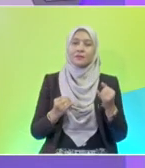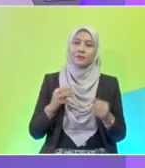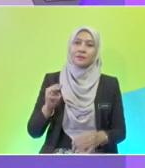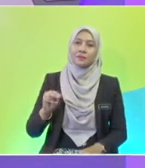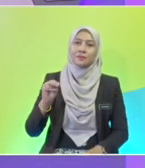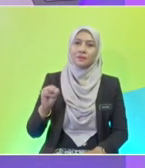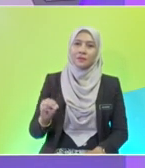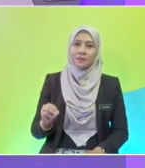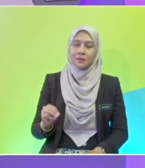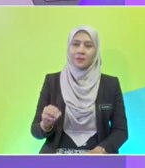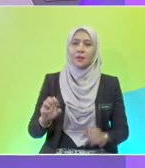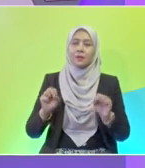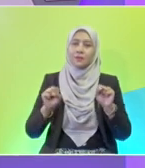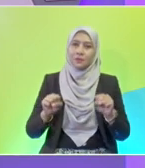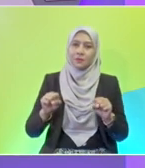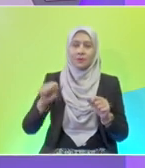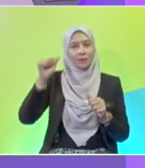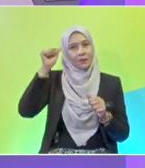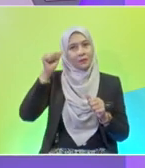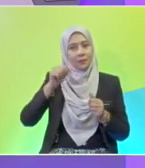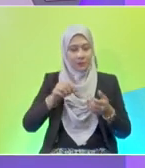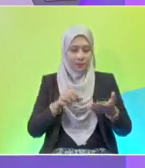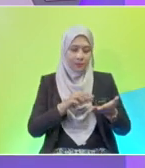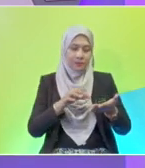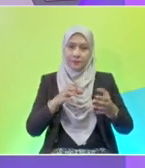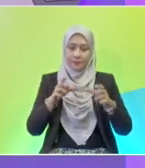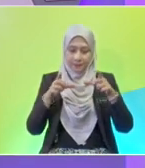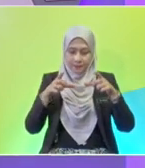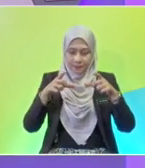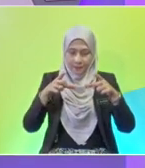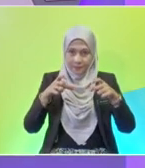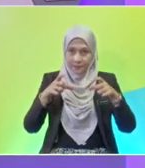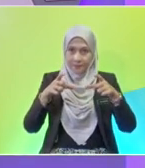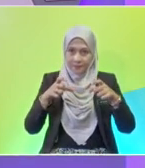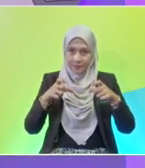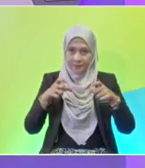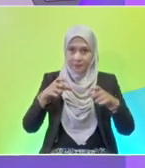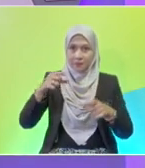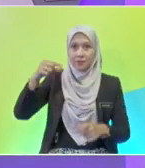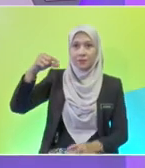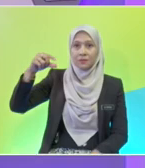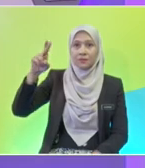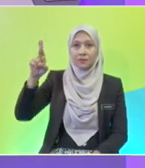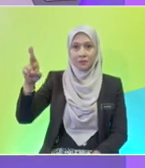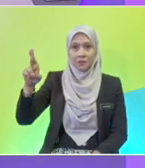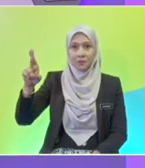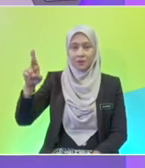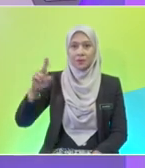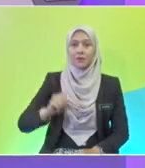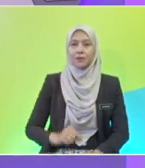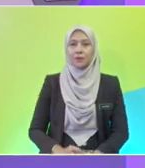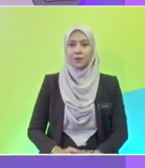luar sana boleh imbas QR jadi ini adalah antara soalan kertas 1 sebagai